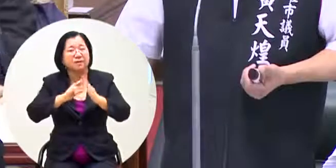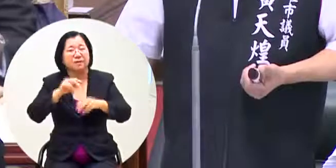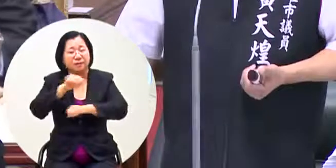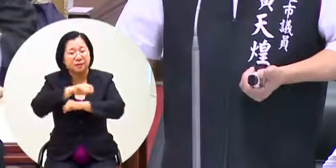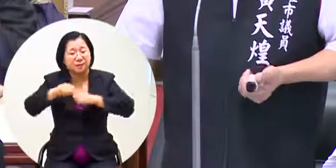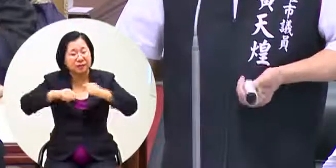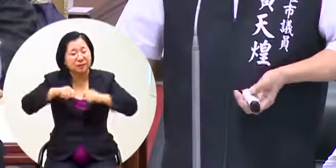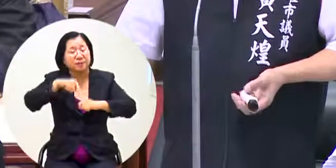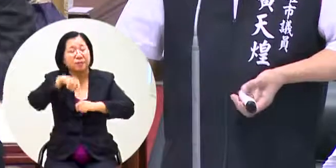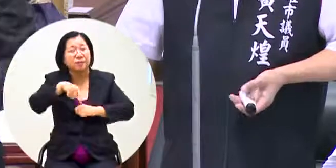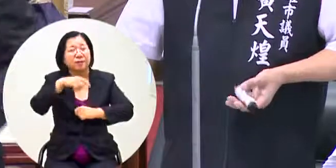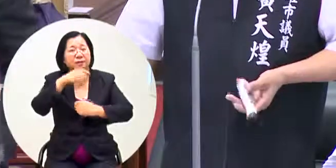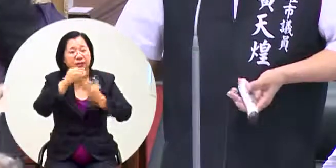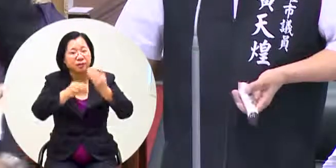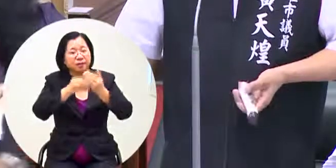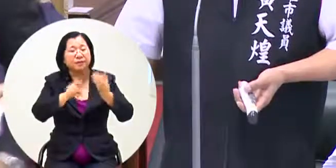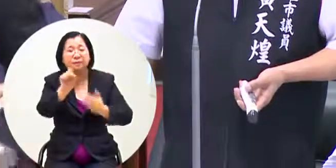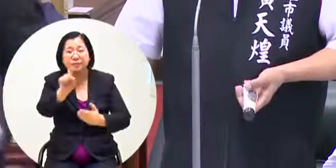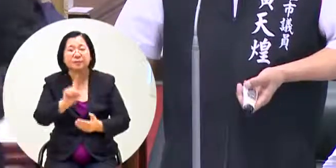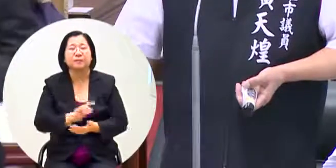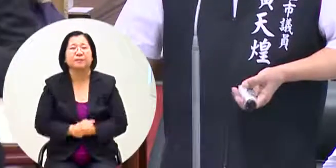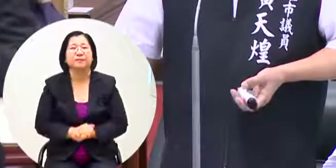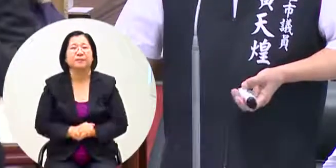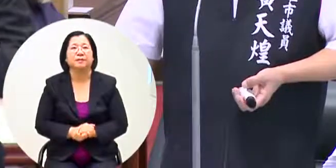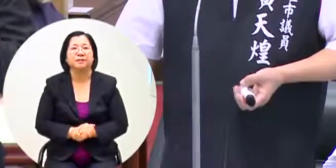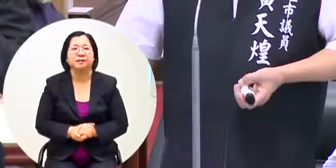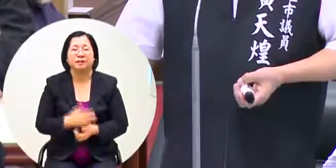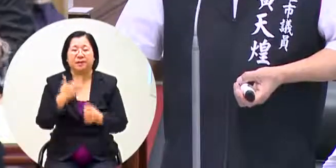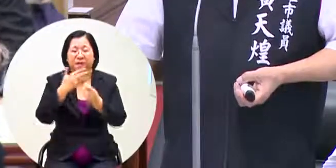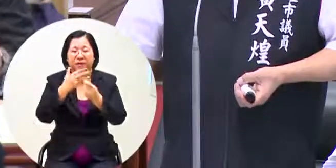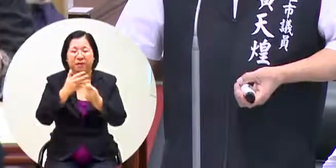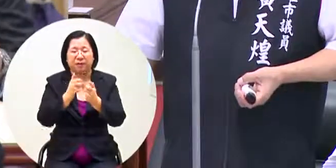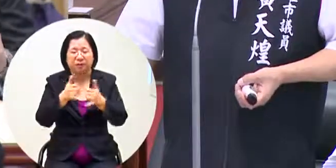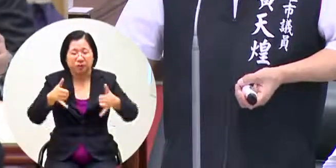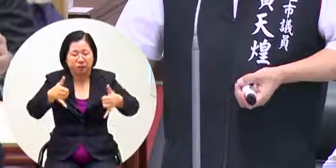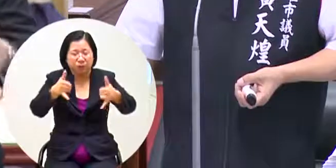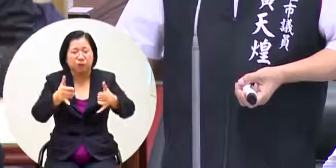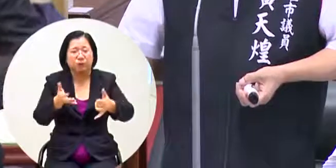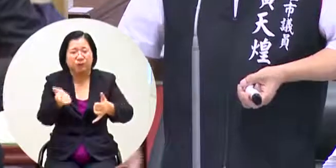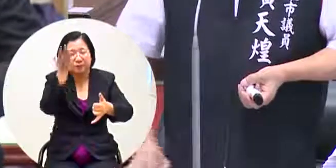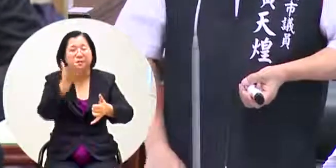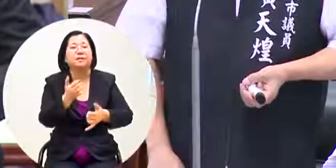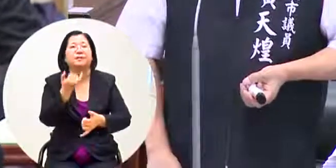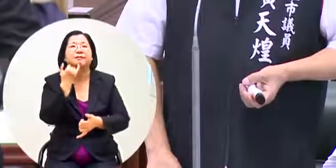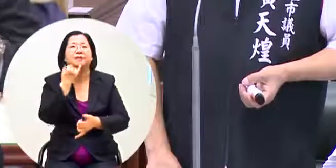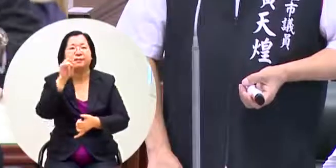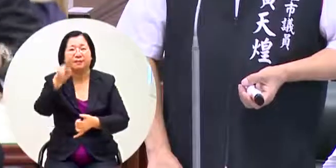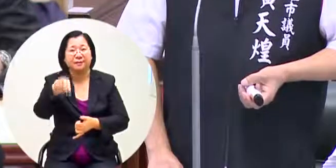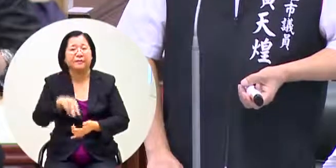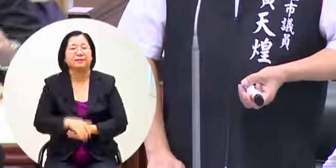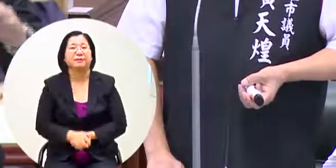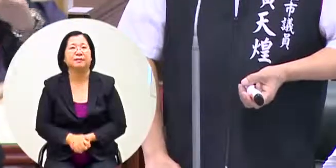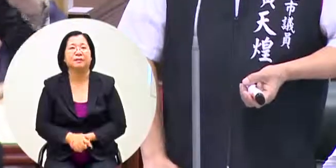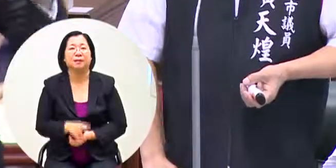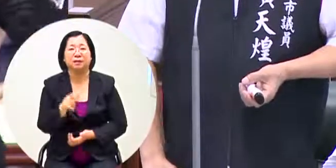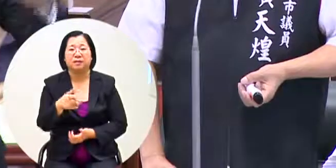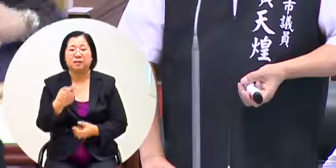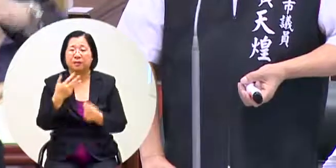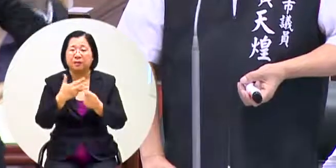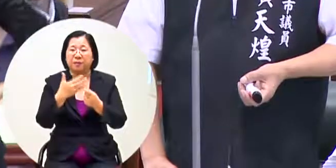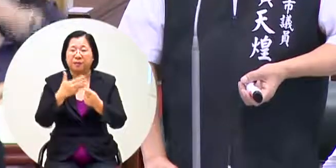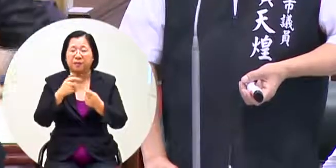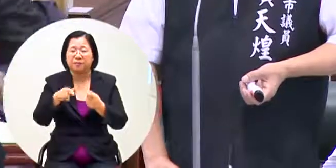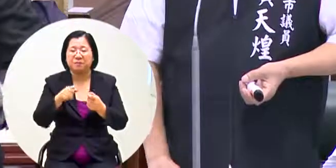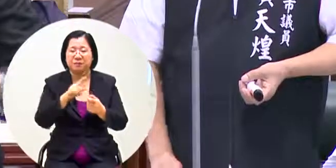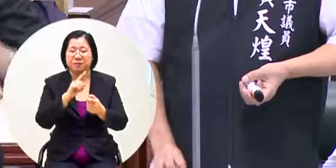哦、面临八米以上的道路。吼、哦、啊，这个八米当然，这毋是讲市政府家己定的。其实八米就是讲，离咱营建